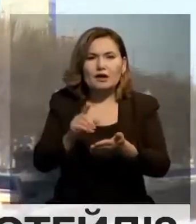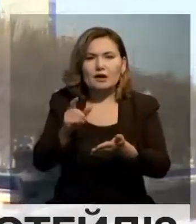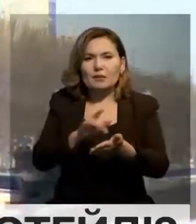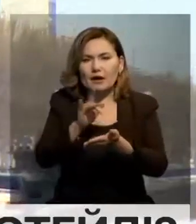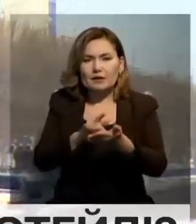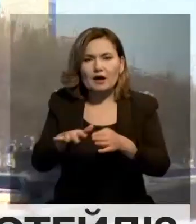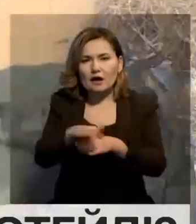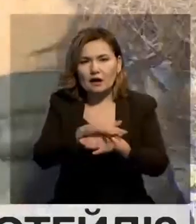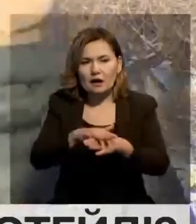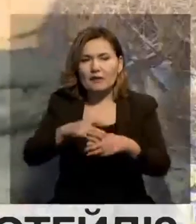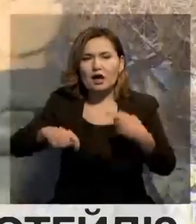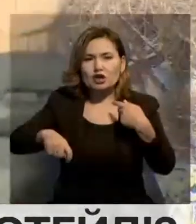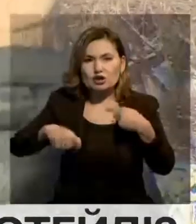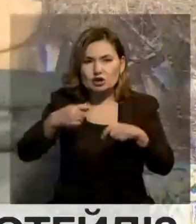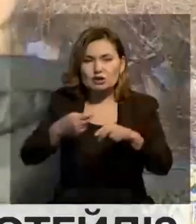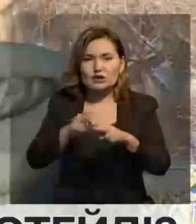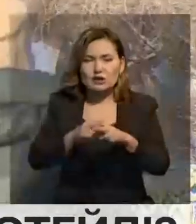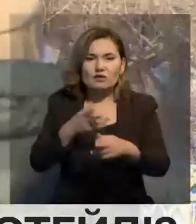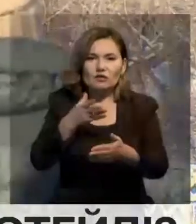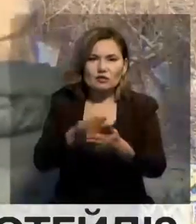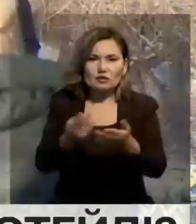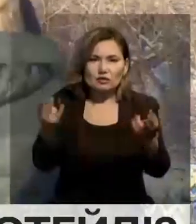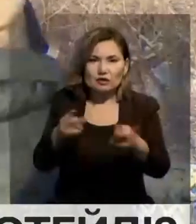тұрғындарының шығындарын өтеуі қажет деп есептейді.